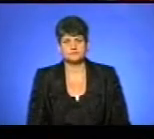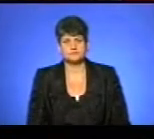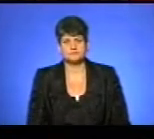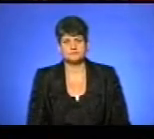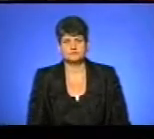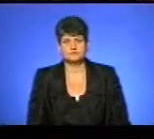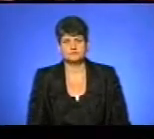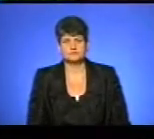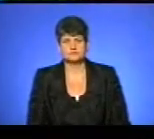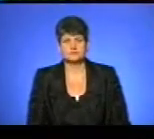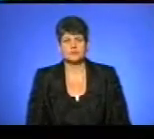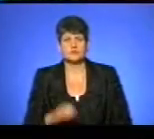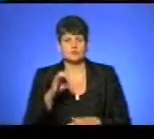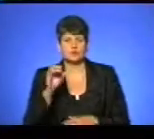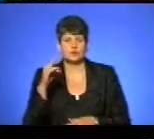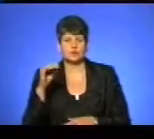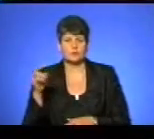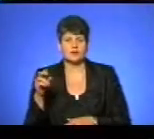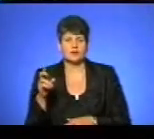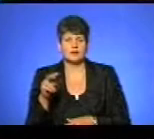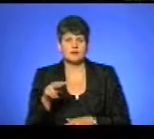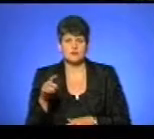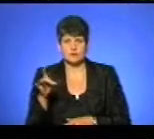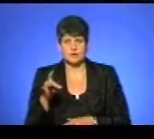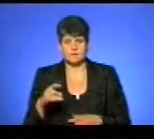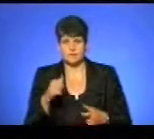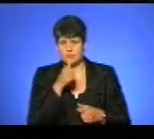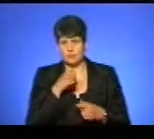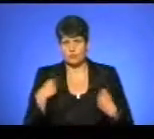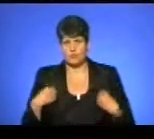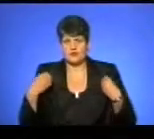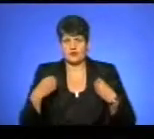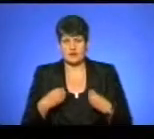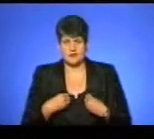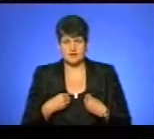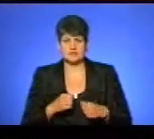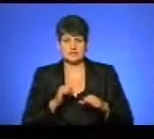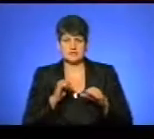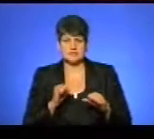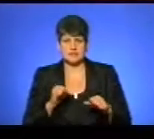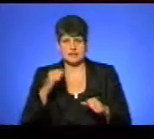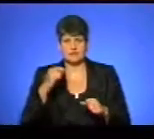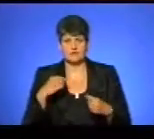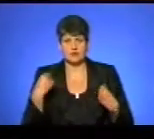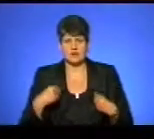Соломія Довгалюк з Білозірки Лановецького району приміряє захисне обрання снайперки і вирушає у засідку.